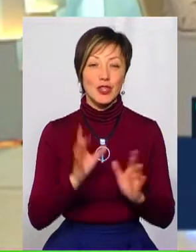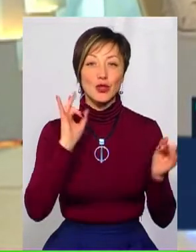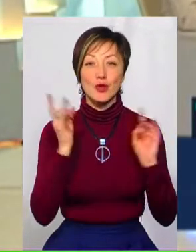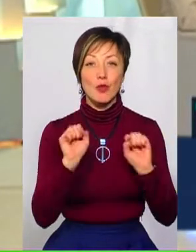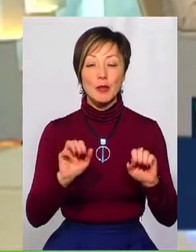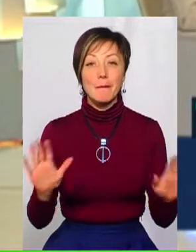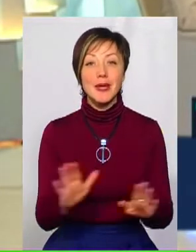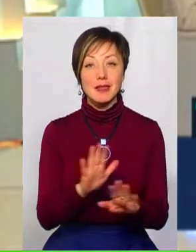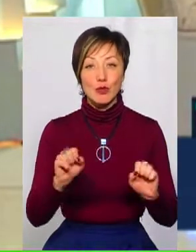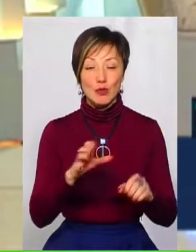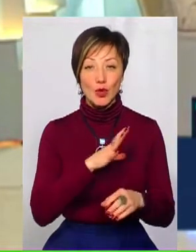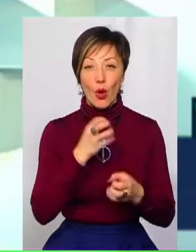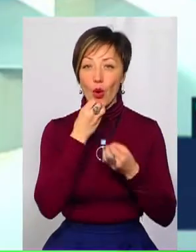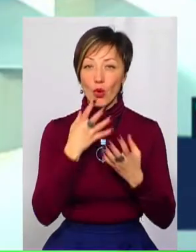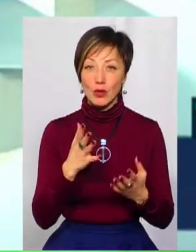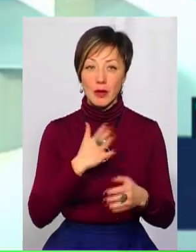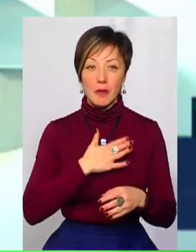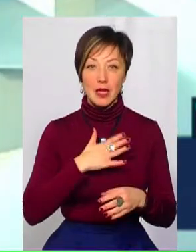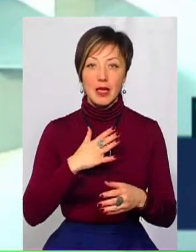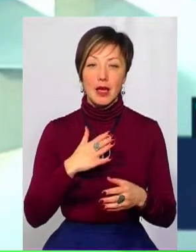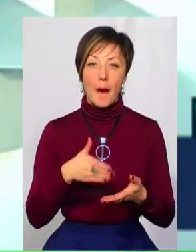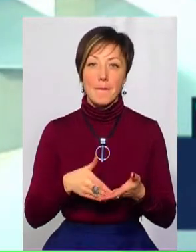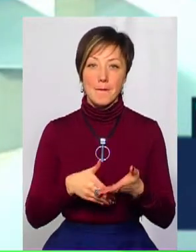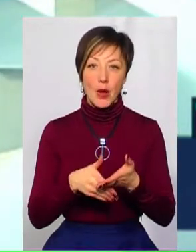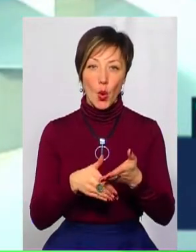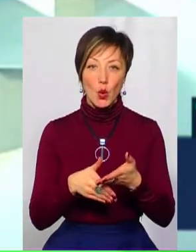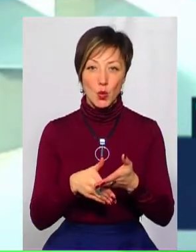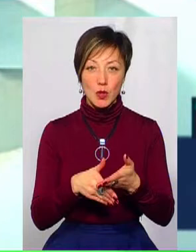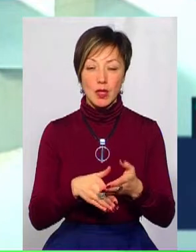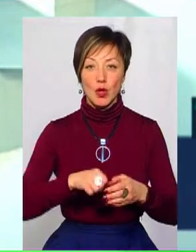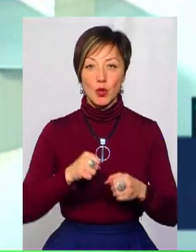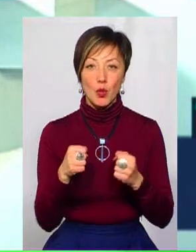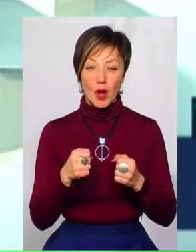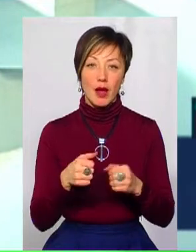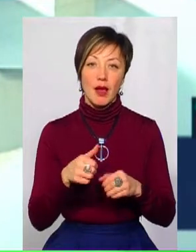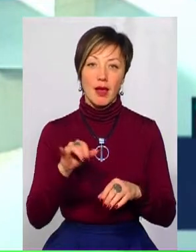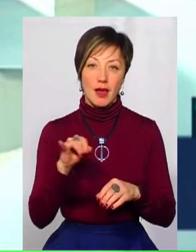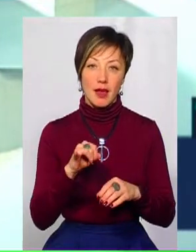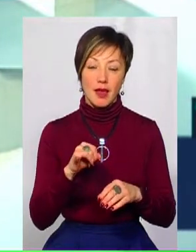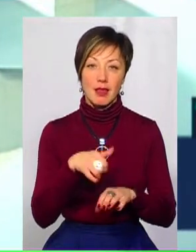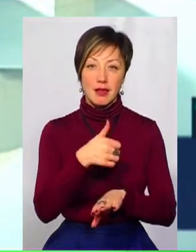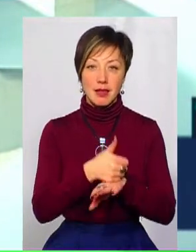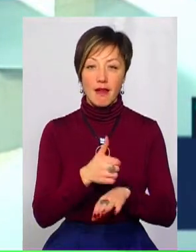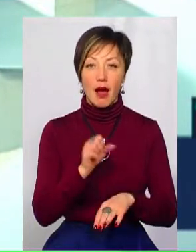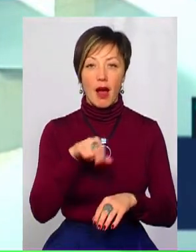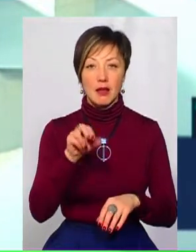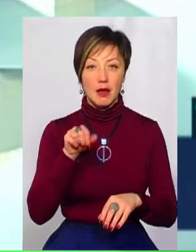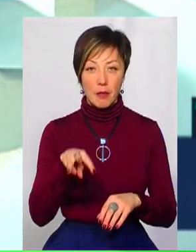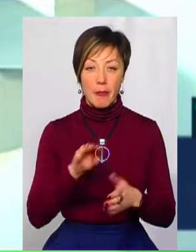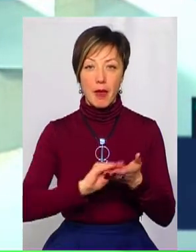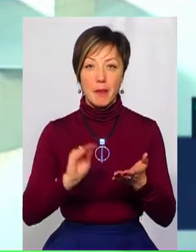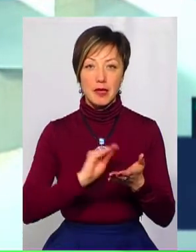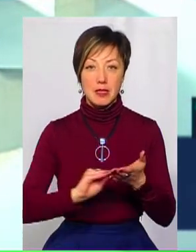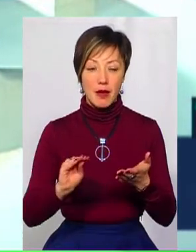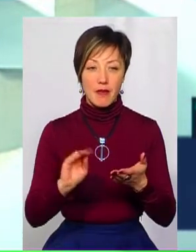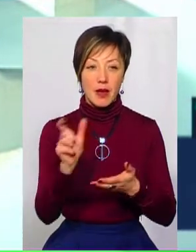пісня може бути хорошою по тій причині, що мій саунд-продюсер, це мій дуже хороший друг і наставник, Адам, він написав трек,